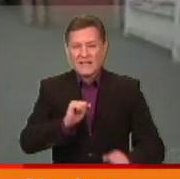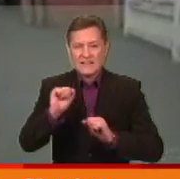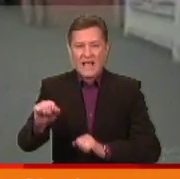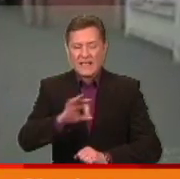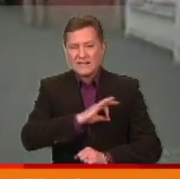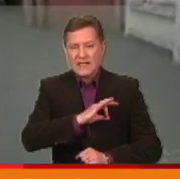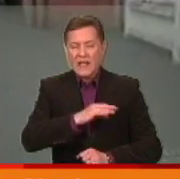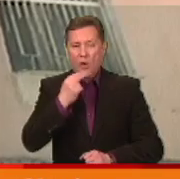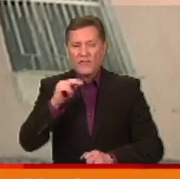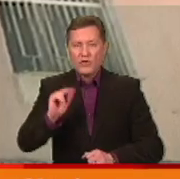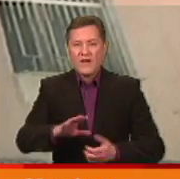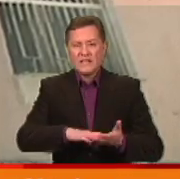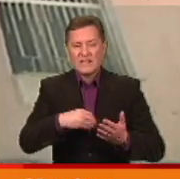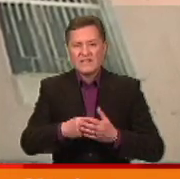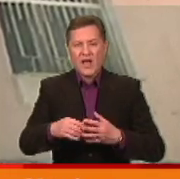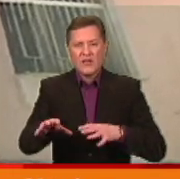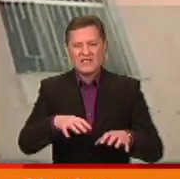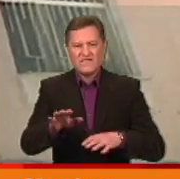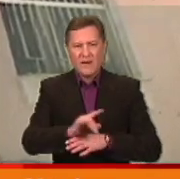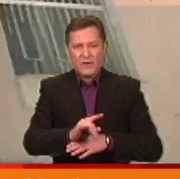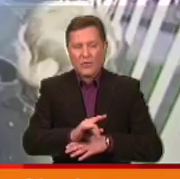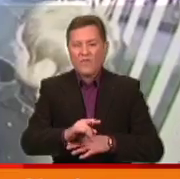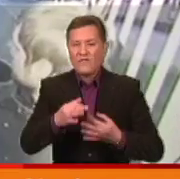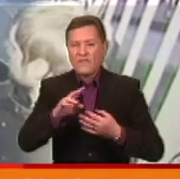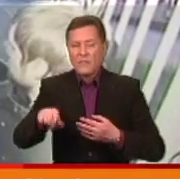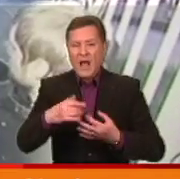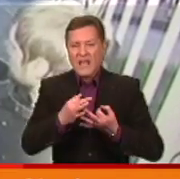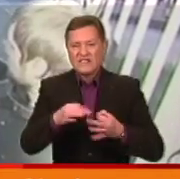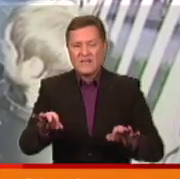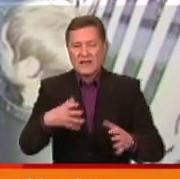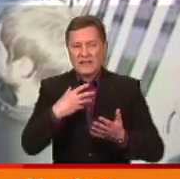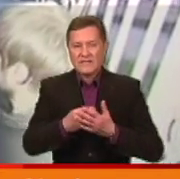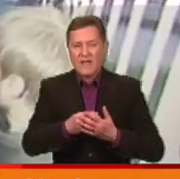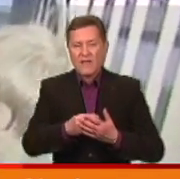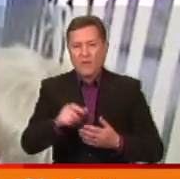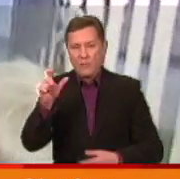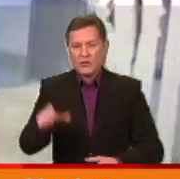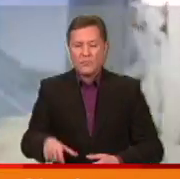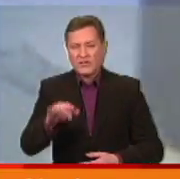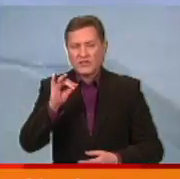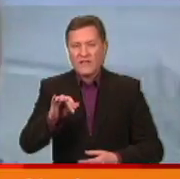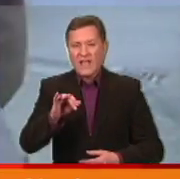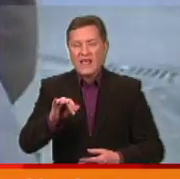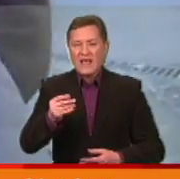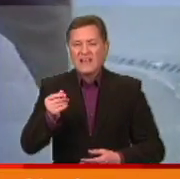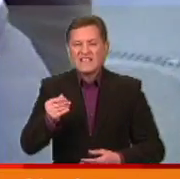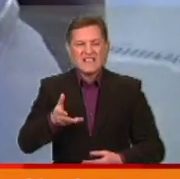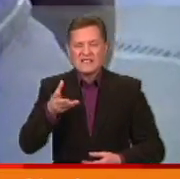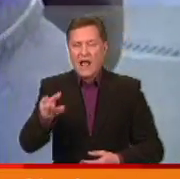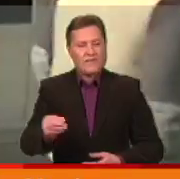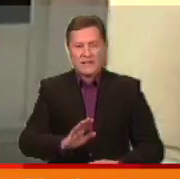усі обвинувачення називають сфабрикованими та вимагають звільнити свого підопічного. І застави, кажуть, він не платитиме.